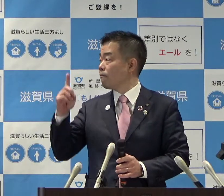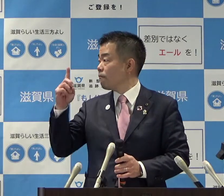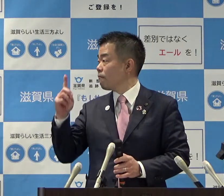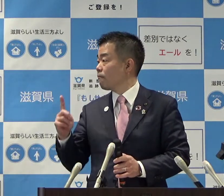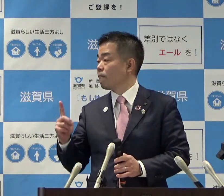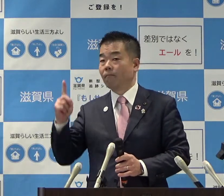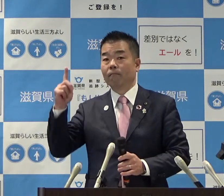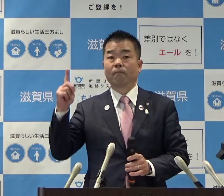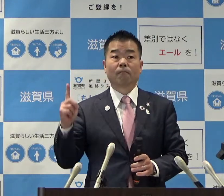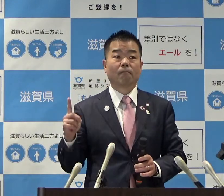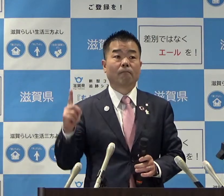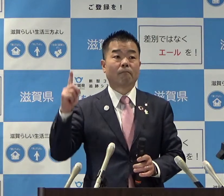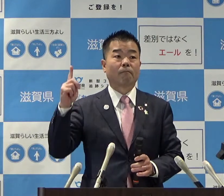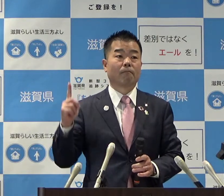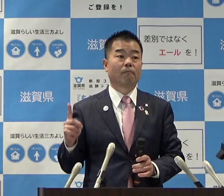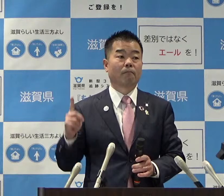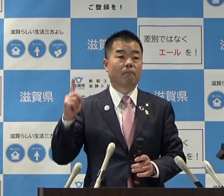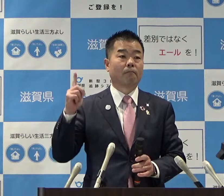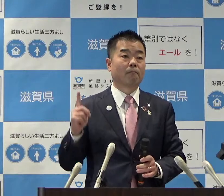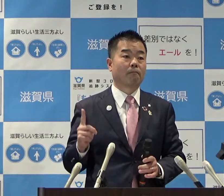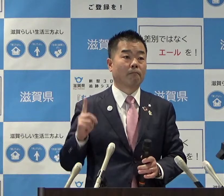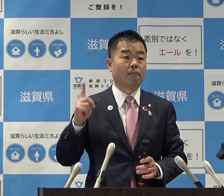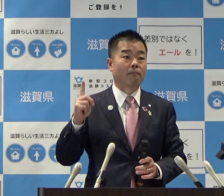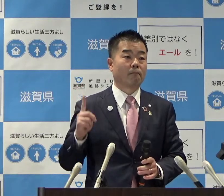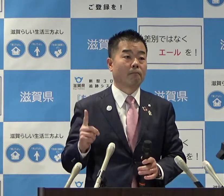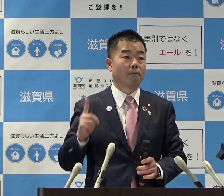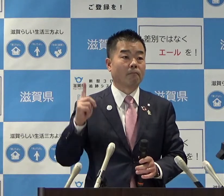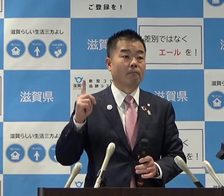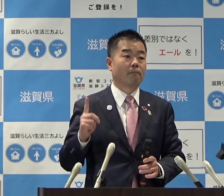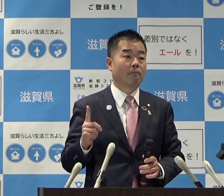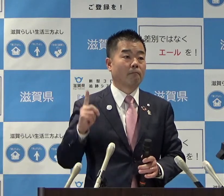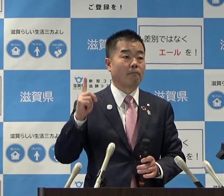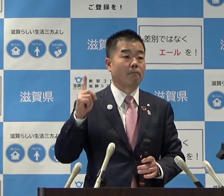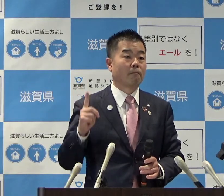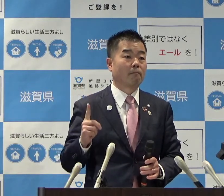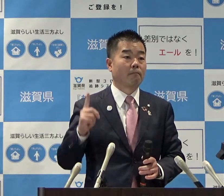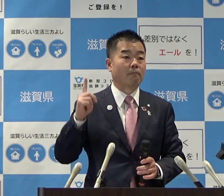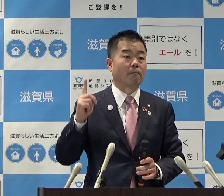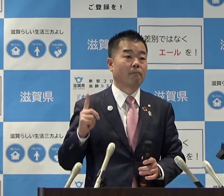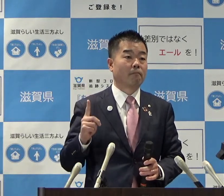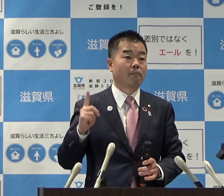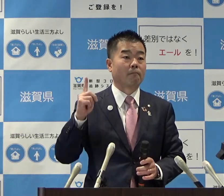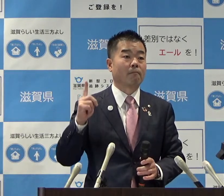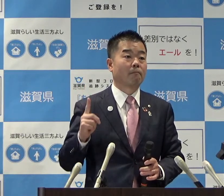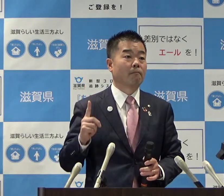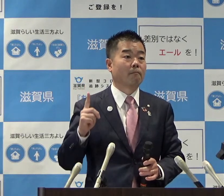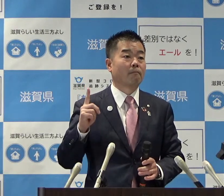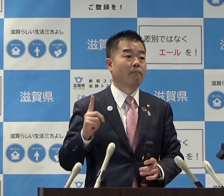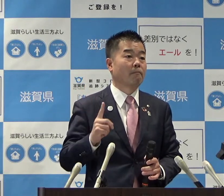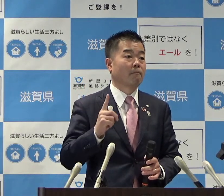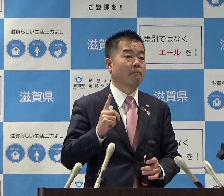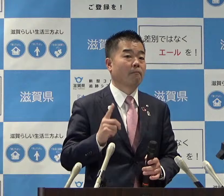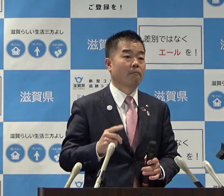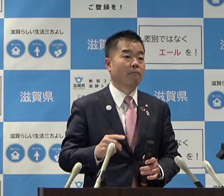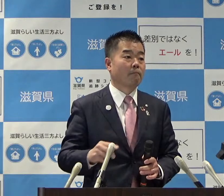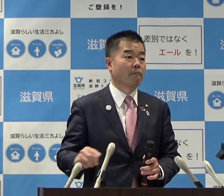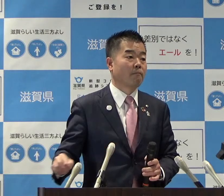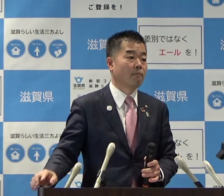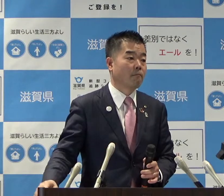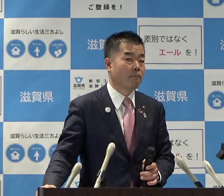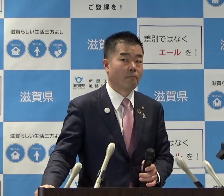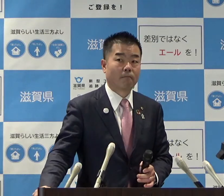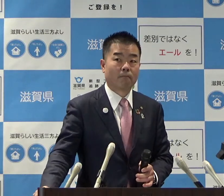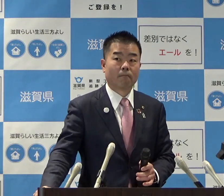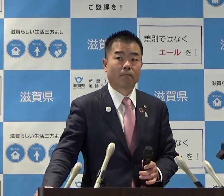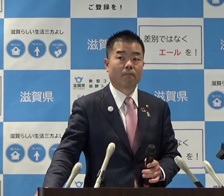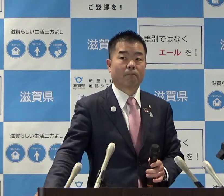まず先ほど、冒頭にも話されました緊急事態宣言を、解除を受けての